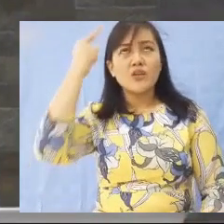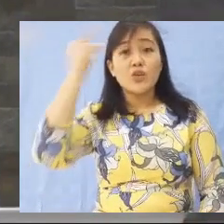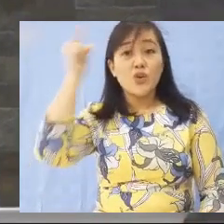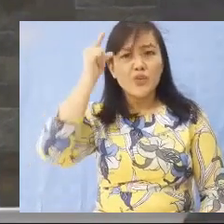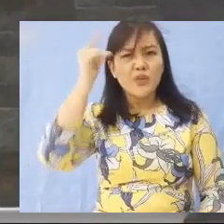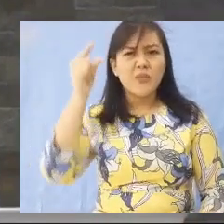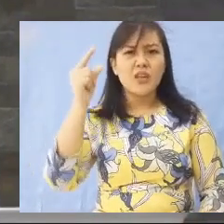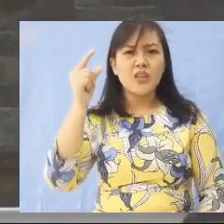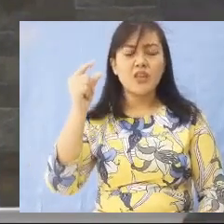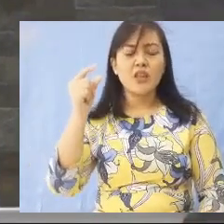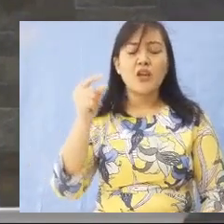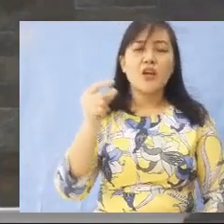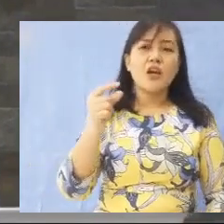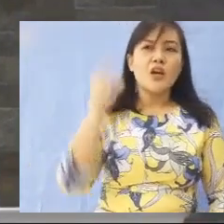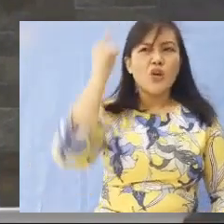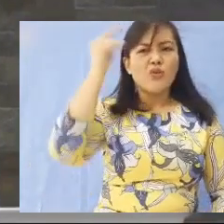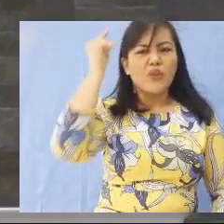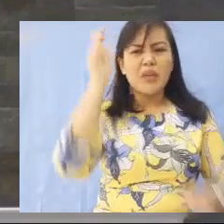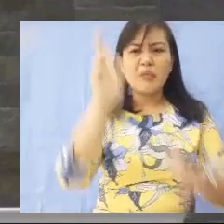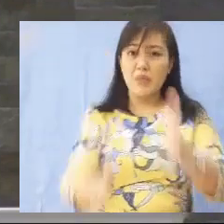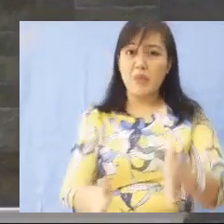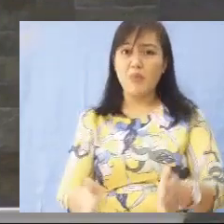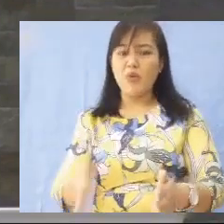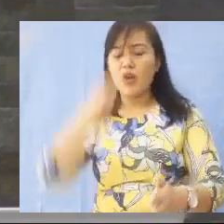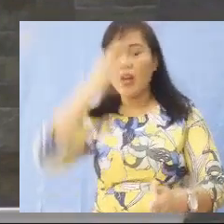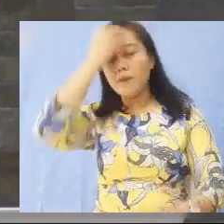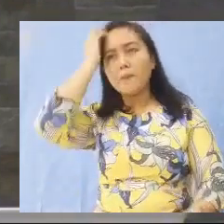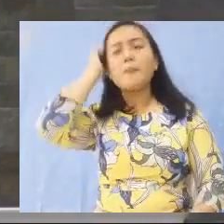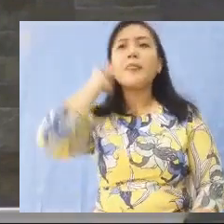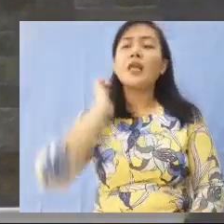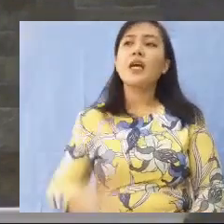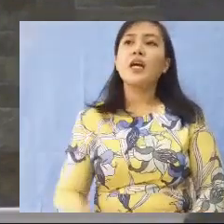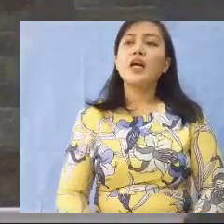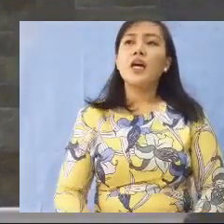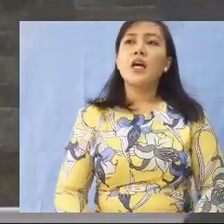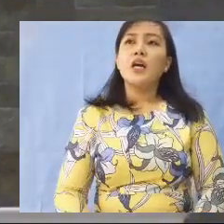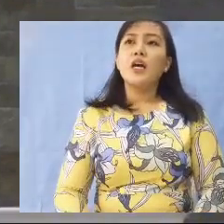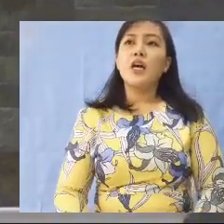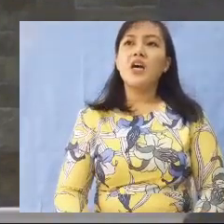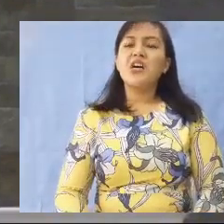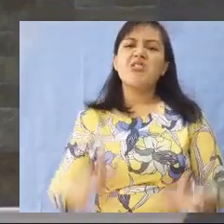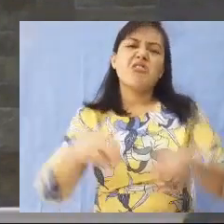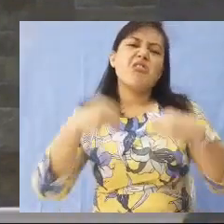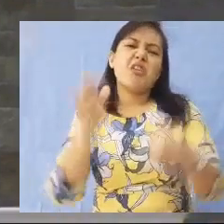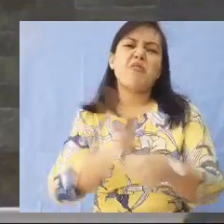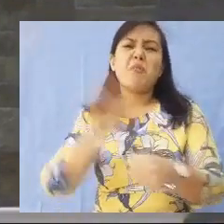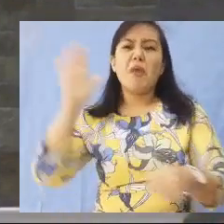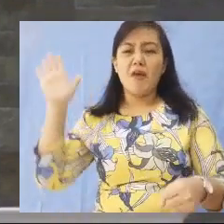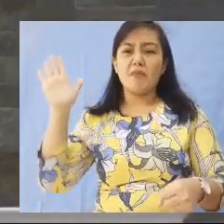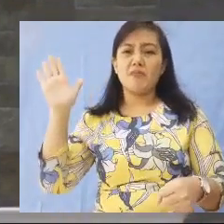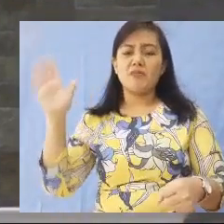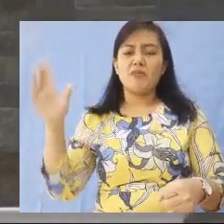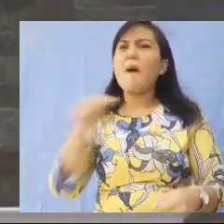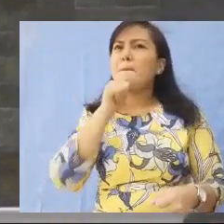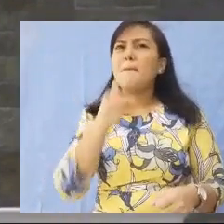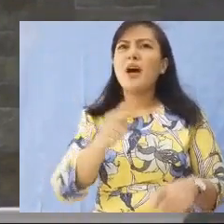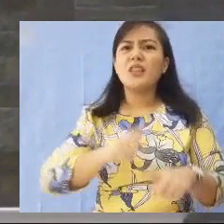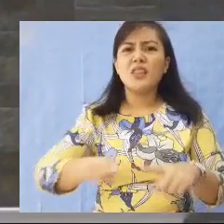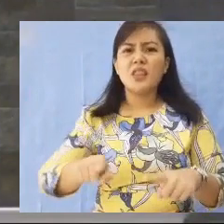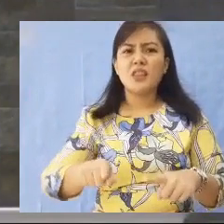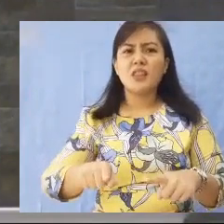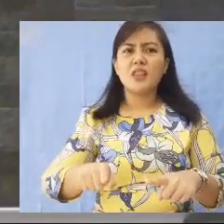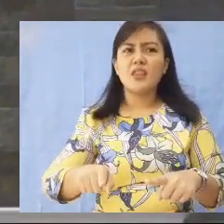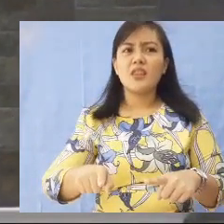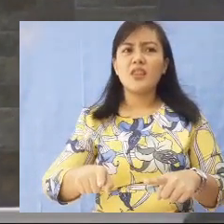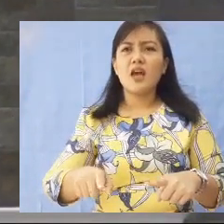pandemic, hindi nasusolusyonan yung pandemic, maraming namamatay na frontliners, maraming walang trabaho, maraming walang nakakain, maraming mga